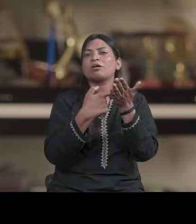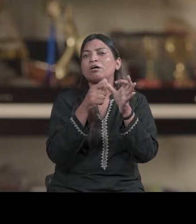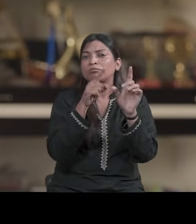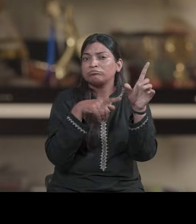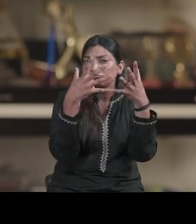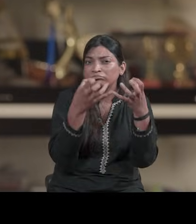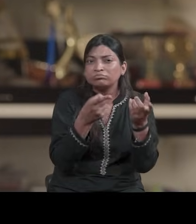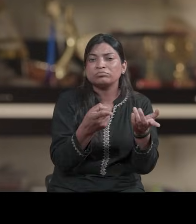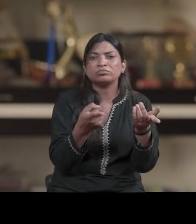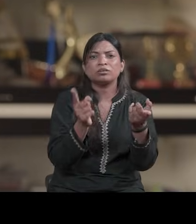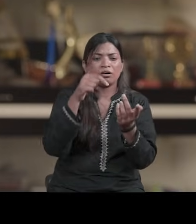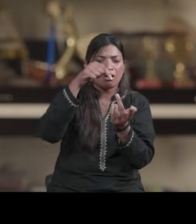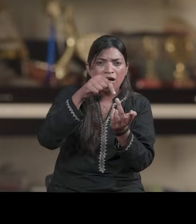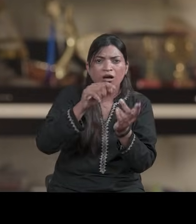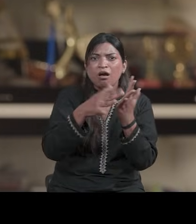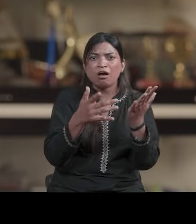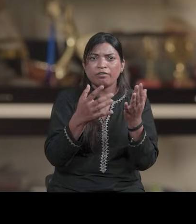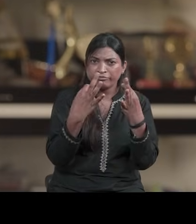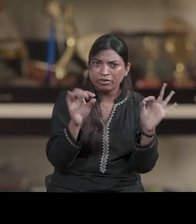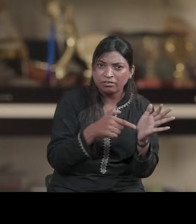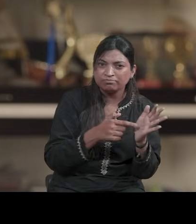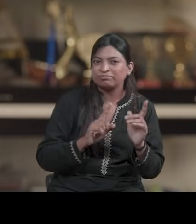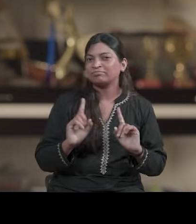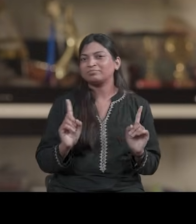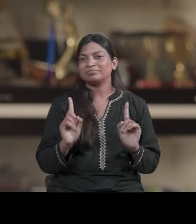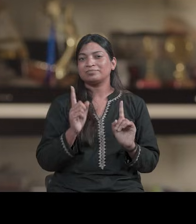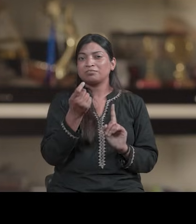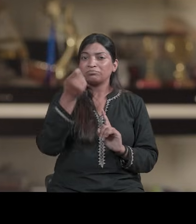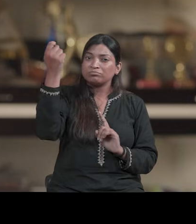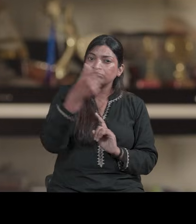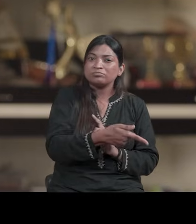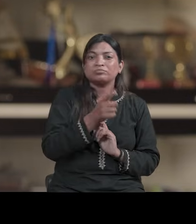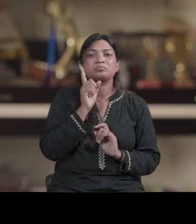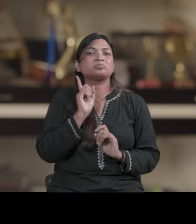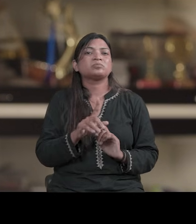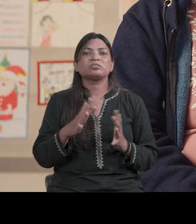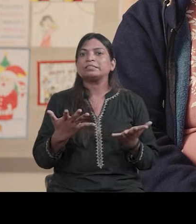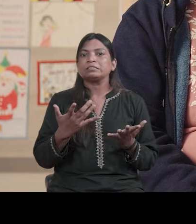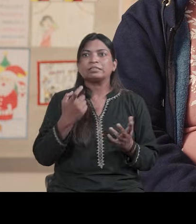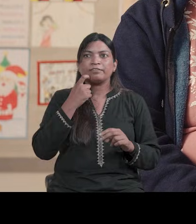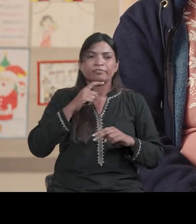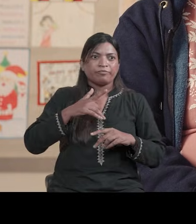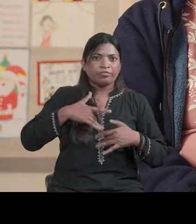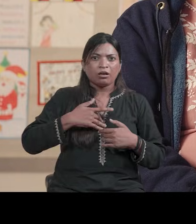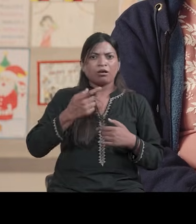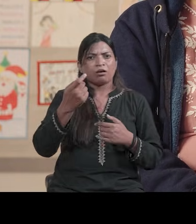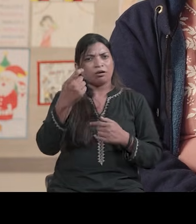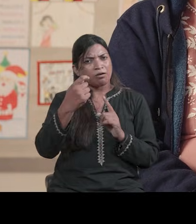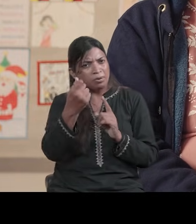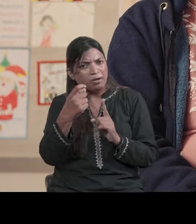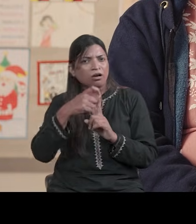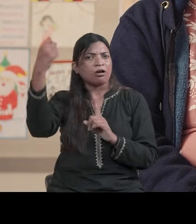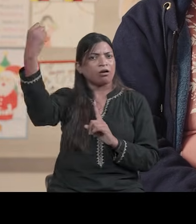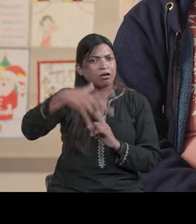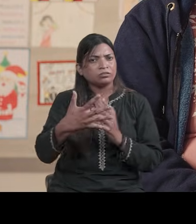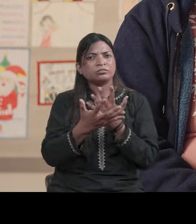ये हर जगह आपको वो नहीं होता, तो हमको पैसा भी लगता है। तो हमको ऐसा लगता है कि हमको कोई किसी भी तरह से अगर मदद करता है ना, अगर पैसे भी देता